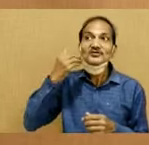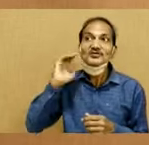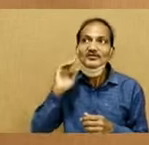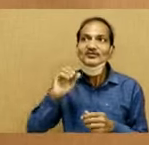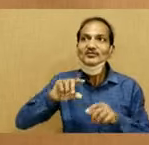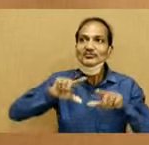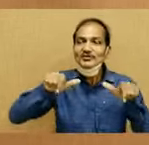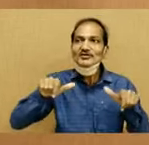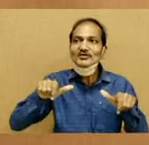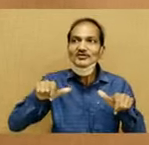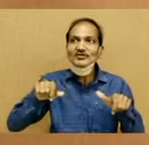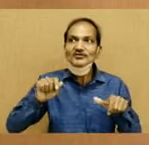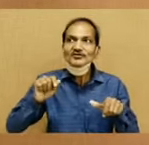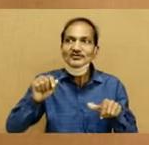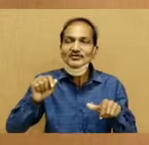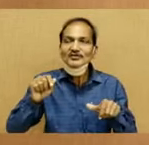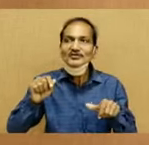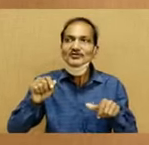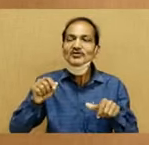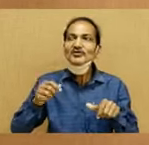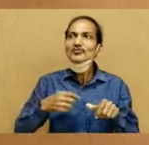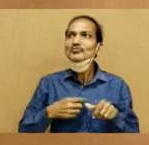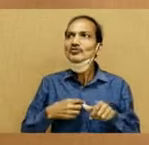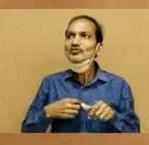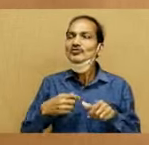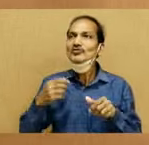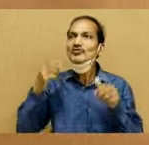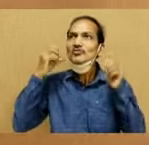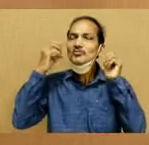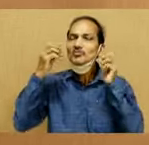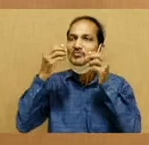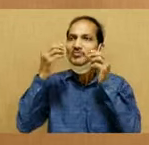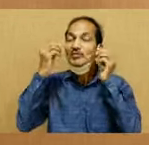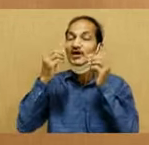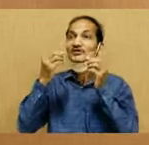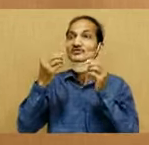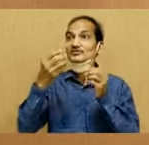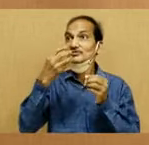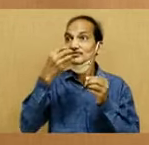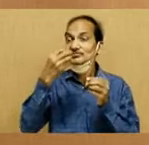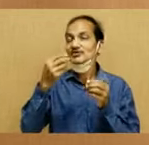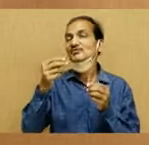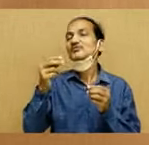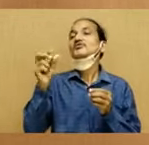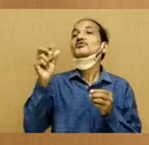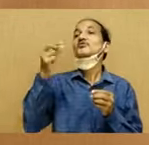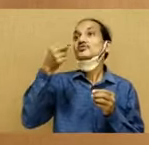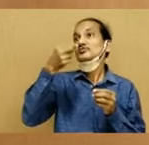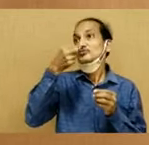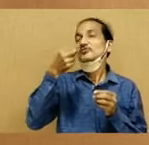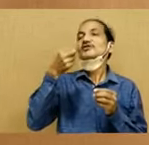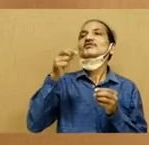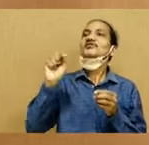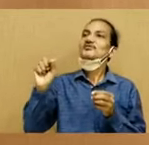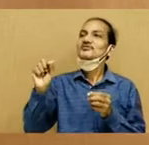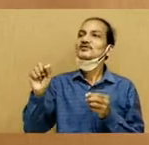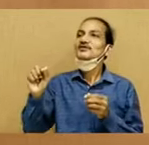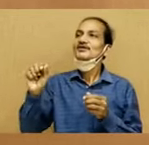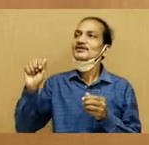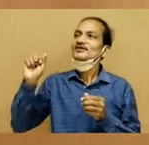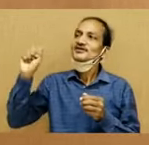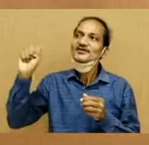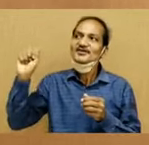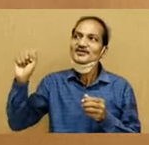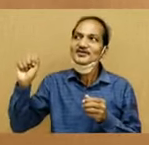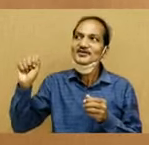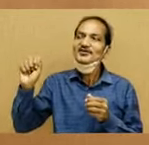ମାସ୍କର ସାମ୍ନାକୁ 2 ଆଙ୍ଗୁଠିରେ ଧରି ପକାଇଥିଲି ଏବଂ ସେ ମୋତେ ସାଙ୍ଗେ ସାଙ୍ଗେ ଗାଳି ଦେଇଥିଲେ ଏବଂ କହିଥିଲେ ମାସ୍କର